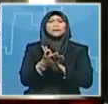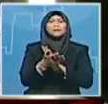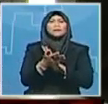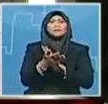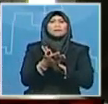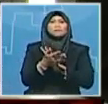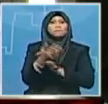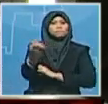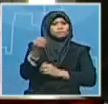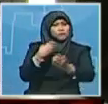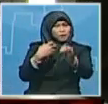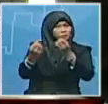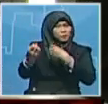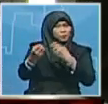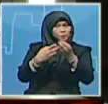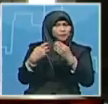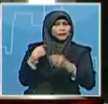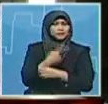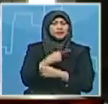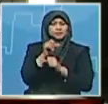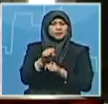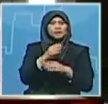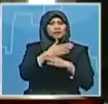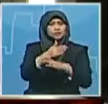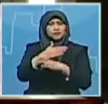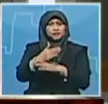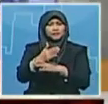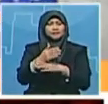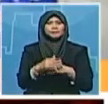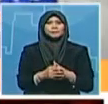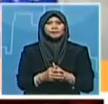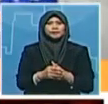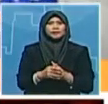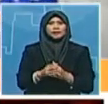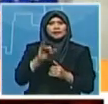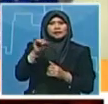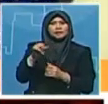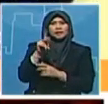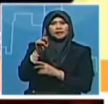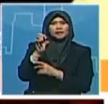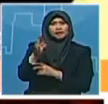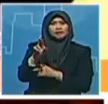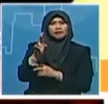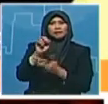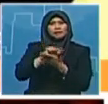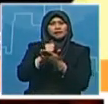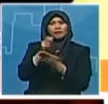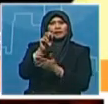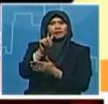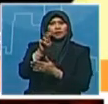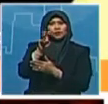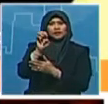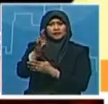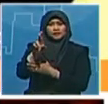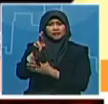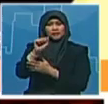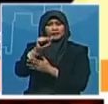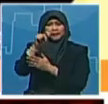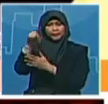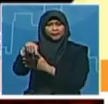untuk manfaat. Ya, boleh kita kongsikan sekarang, silakan. JKR, KKR, akaun Twitter ataupun apps Aduan